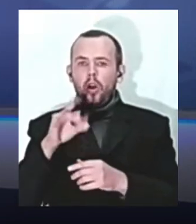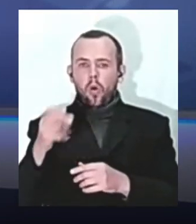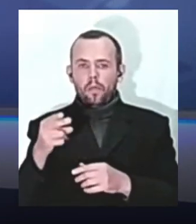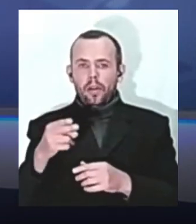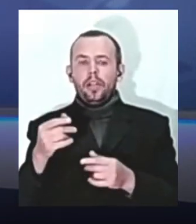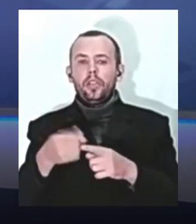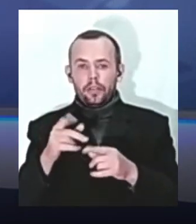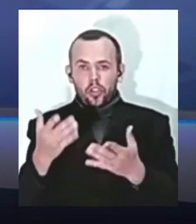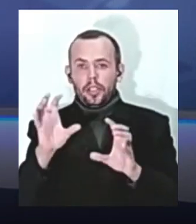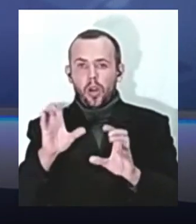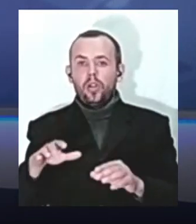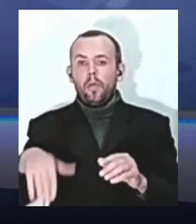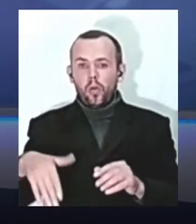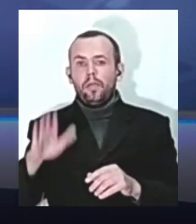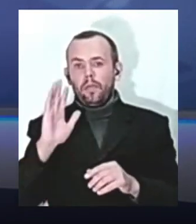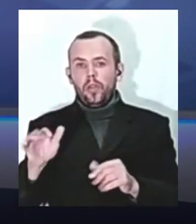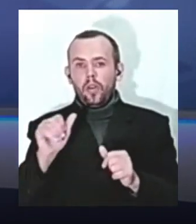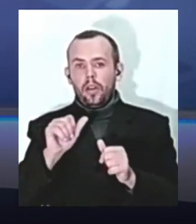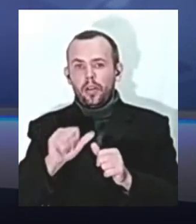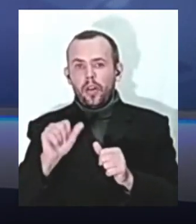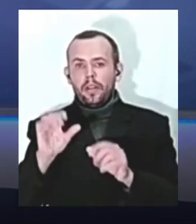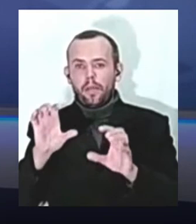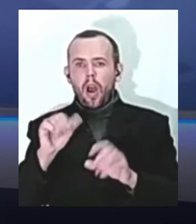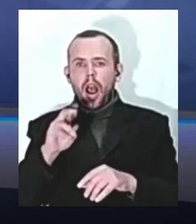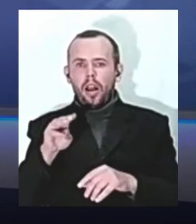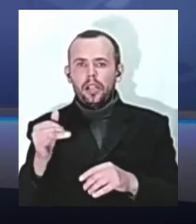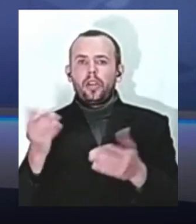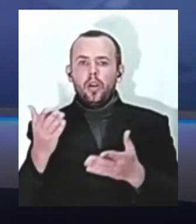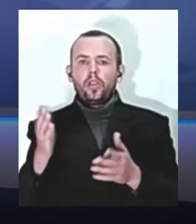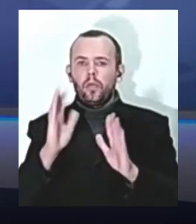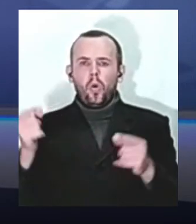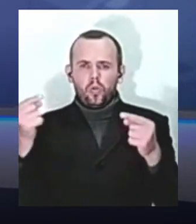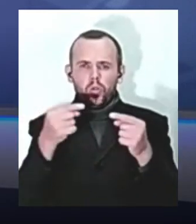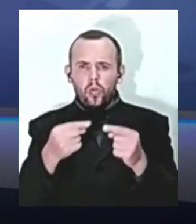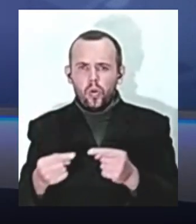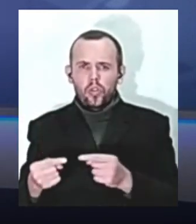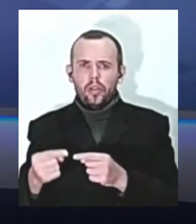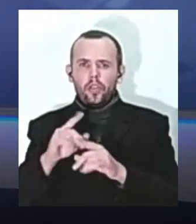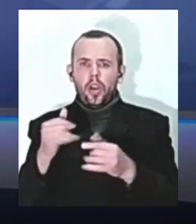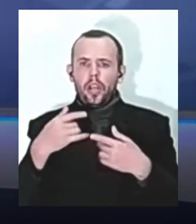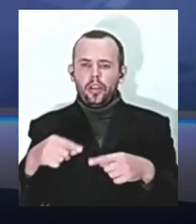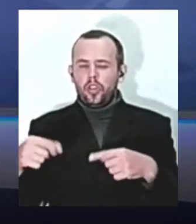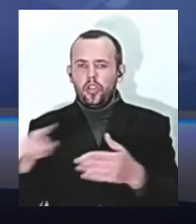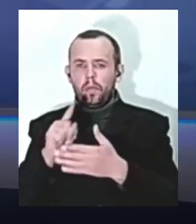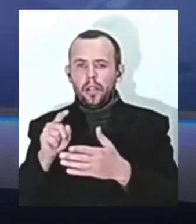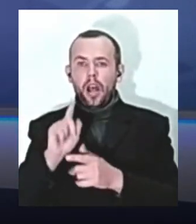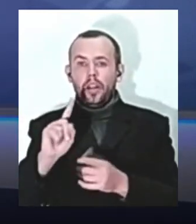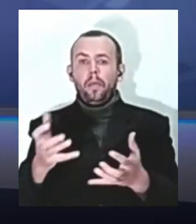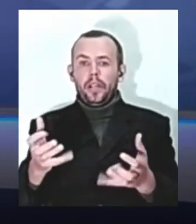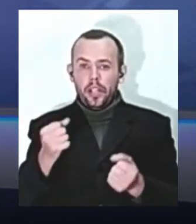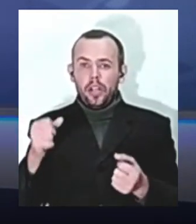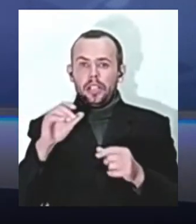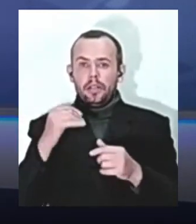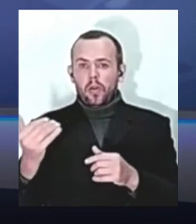потім будуть окремі підзаконні акти, які там будуть уточнювати ті чи інші питання. Але прийняття зазначеного закону